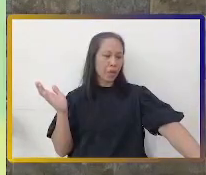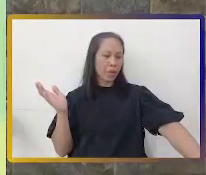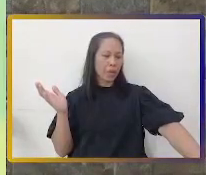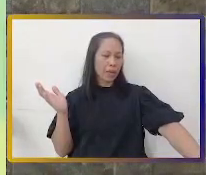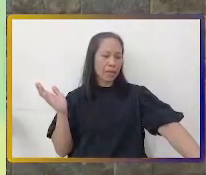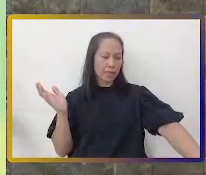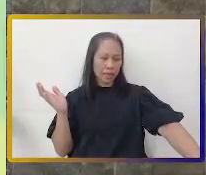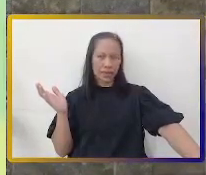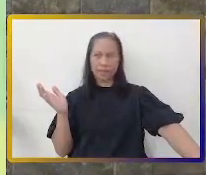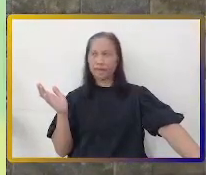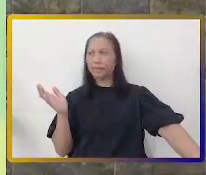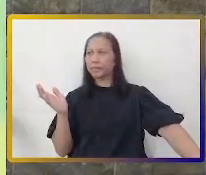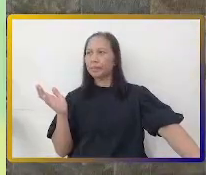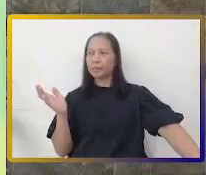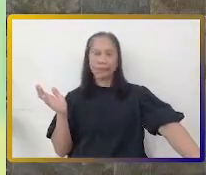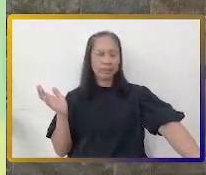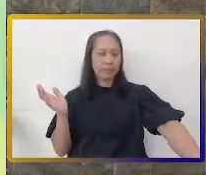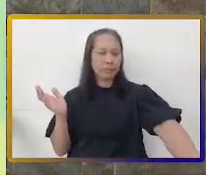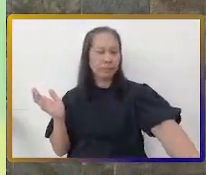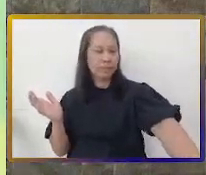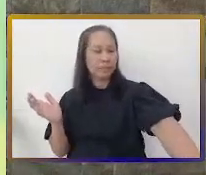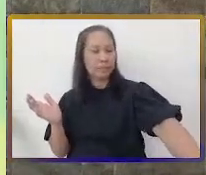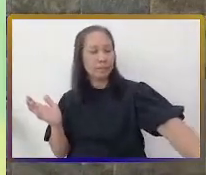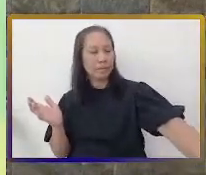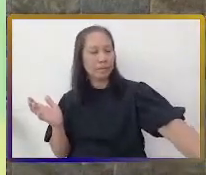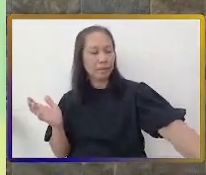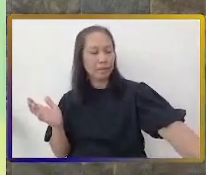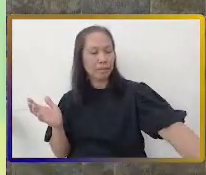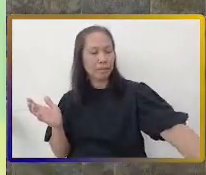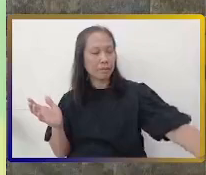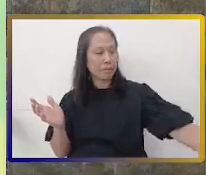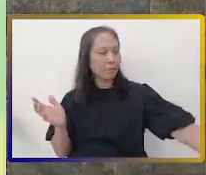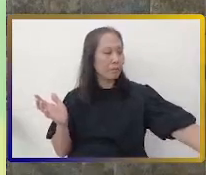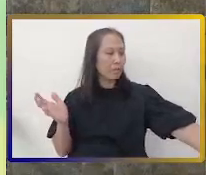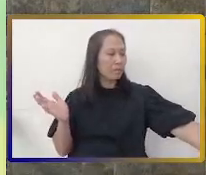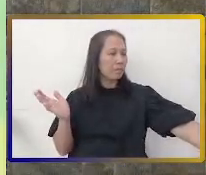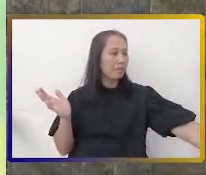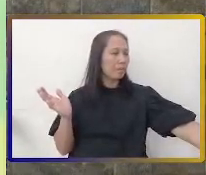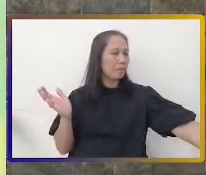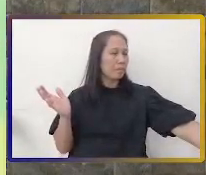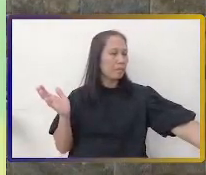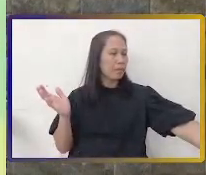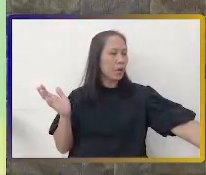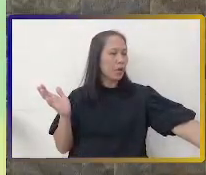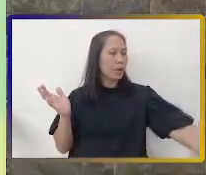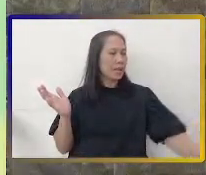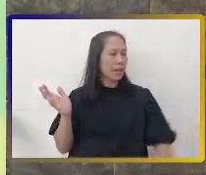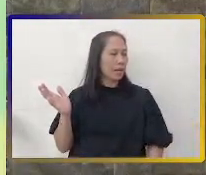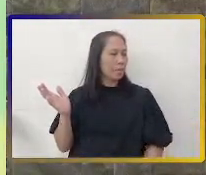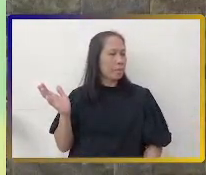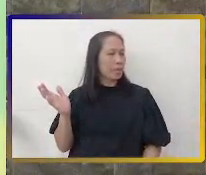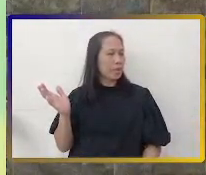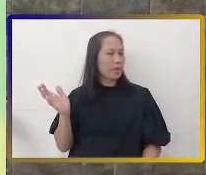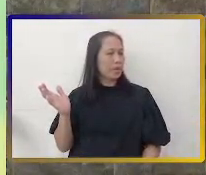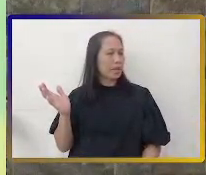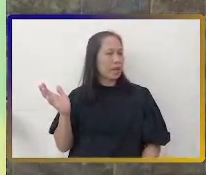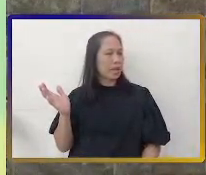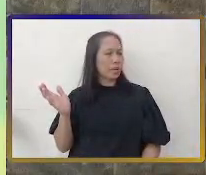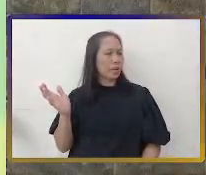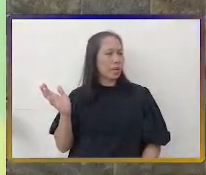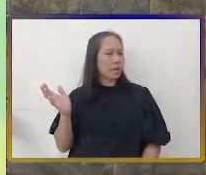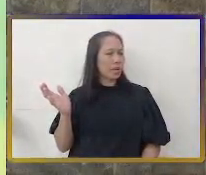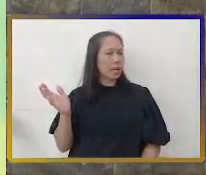through and steal verse 20 but lay up what for yourselves